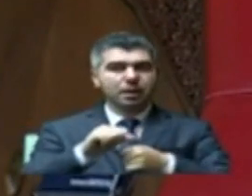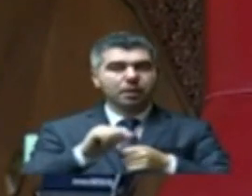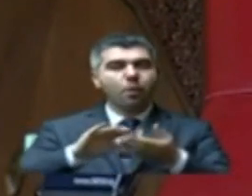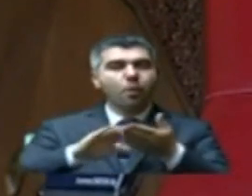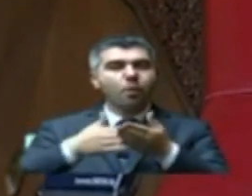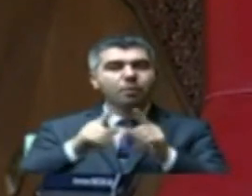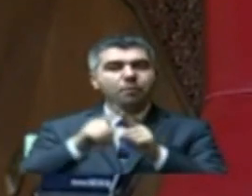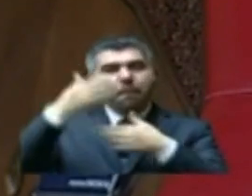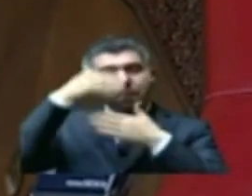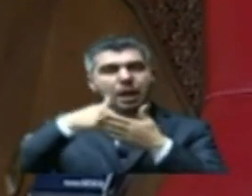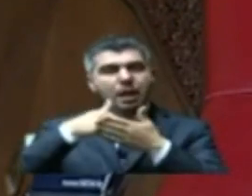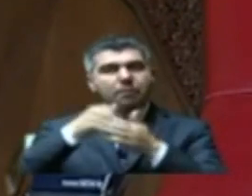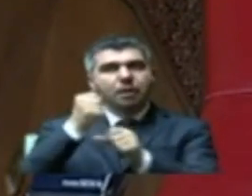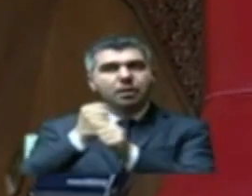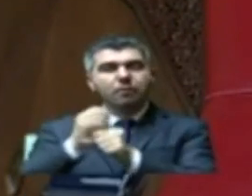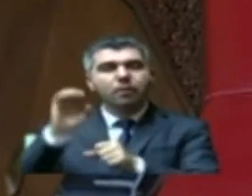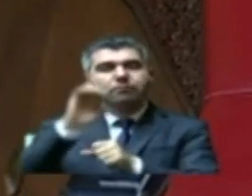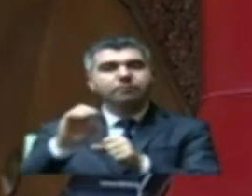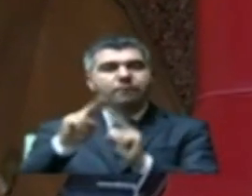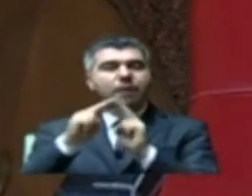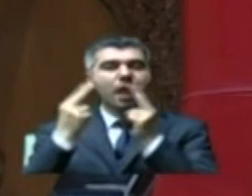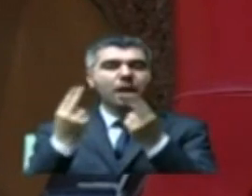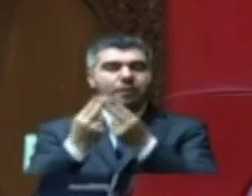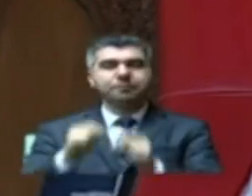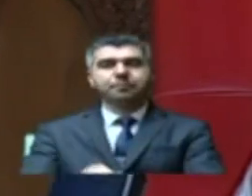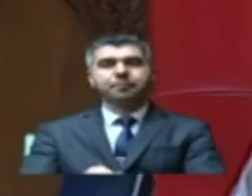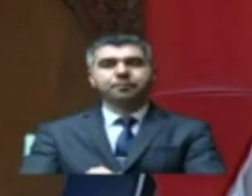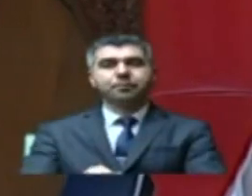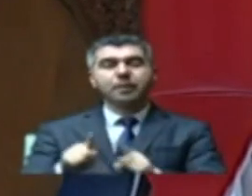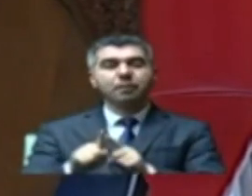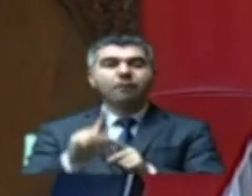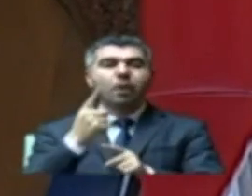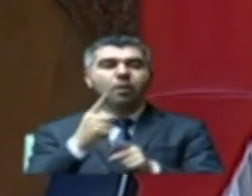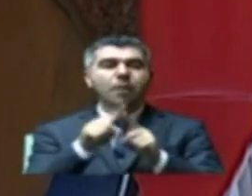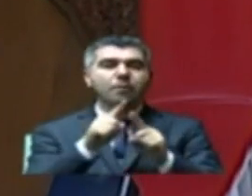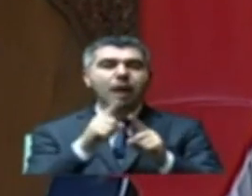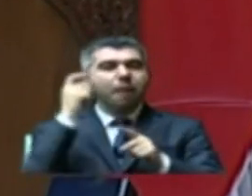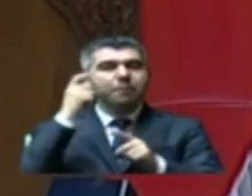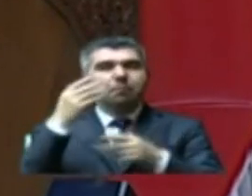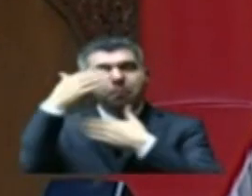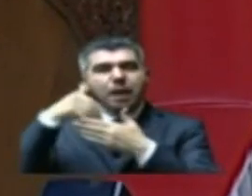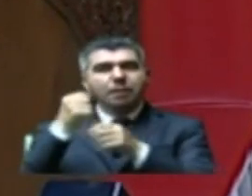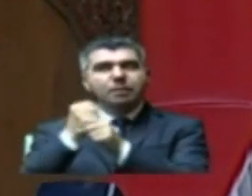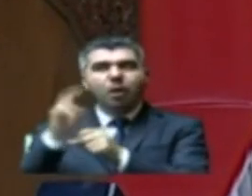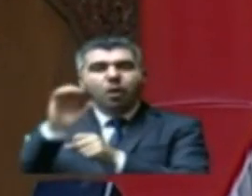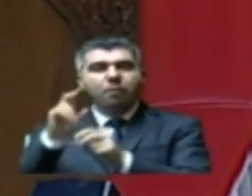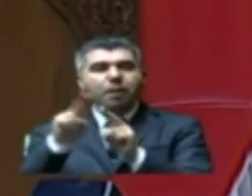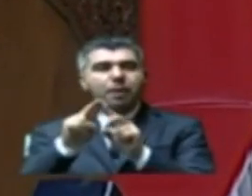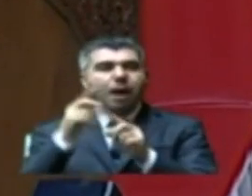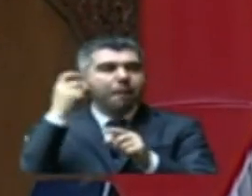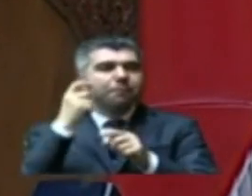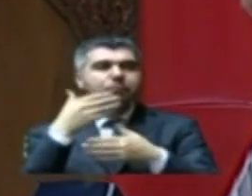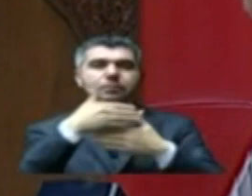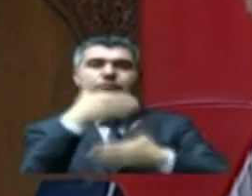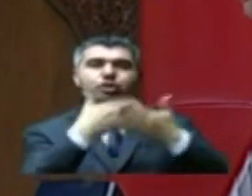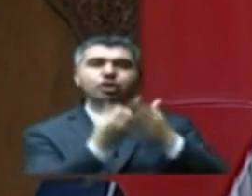العالم اللي كان فقط يركز على العقار. خصنا نديروا واحد التحول على مستوى الثقافي، لذلك مع اتحاد العام مقاولات المغرب